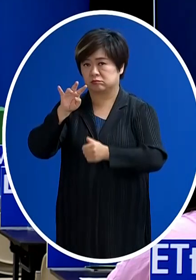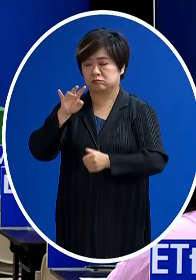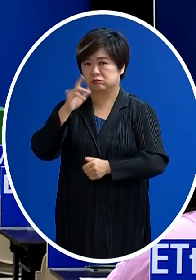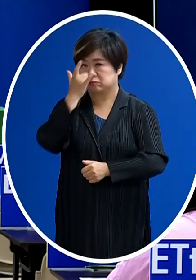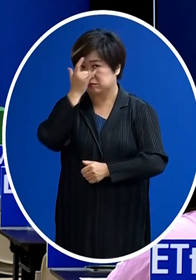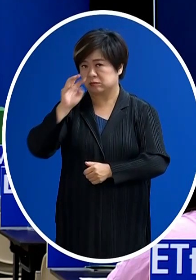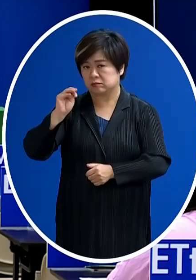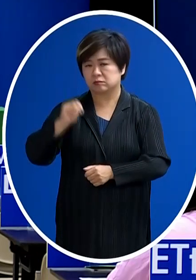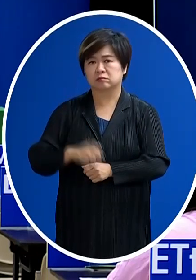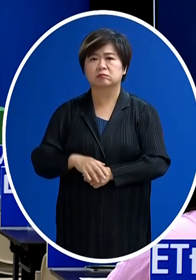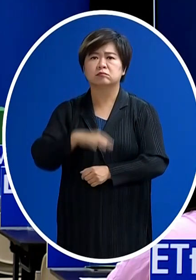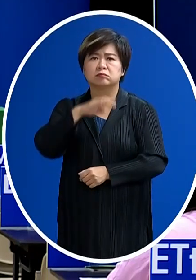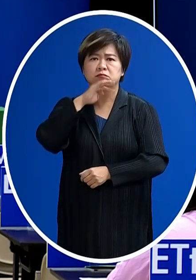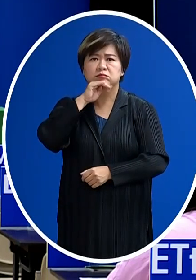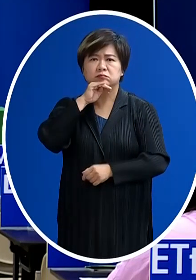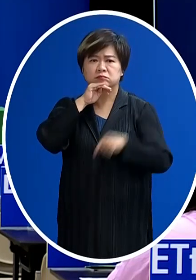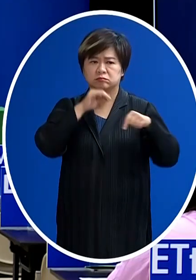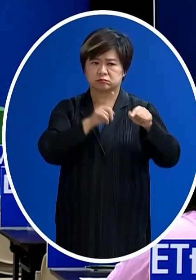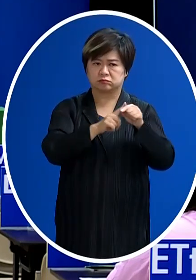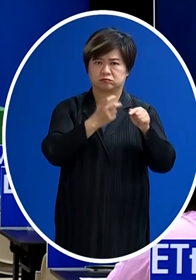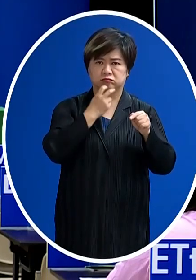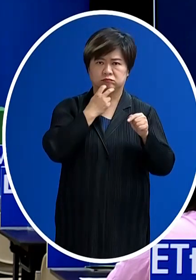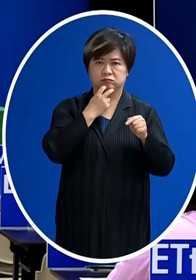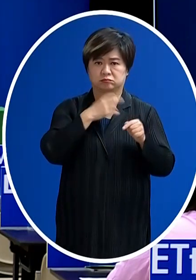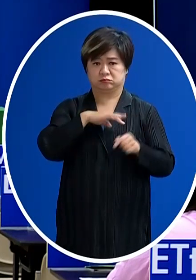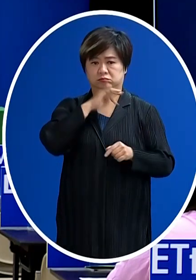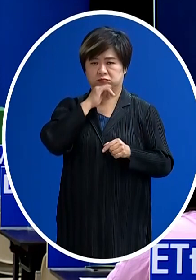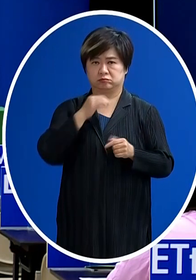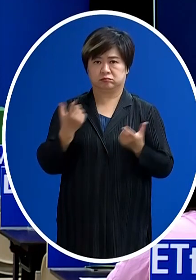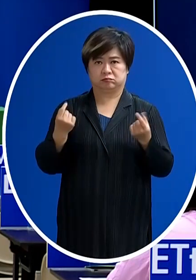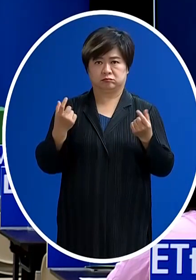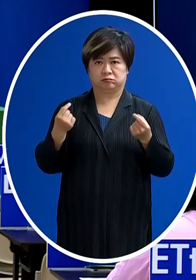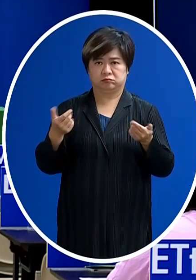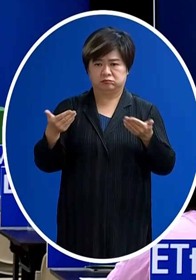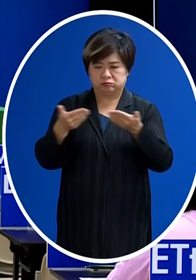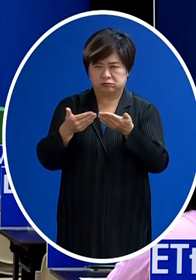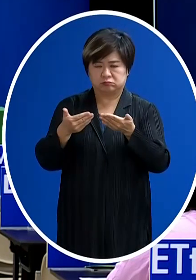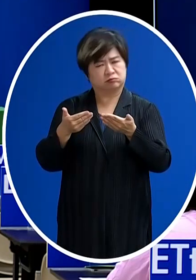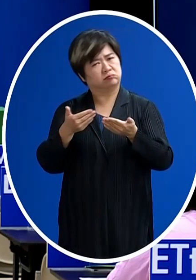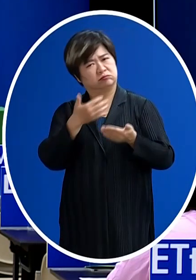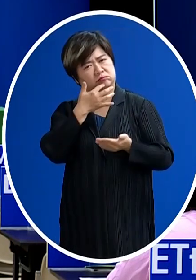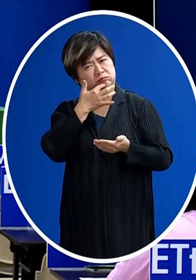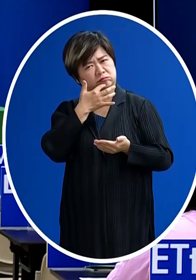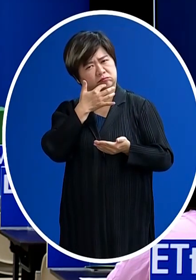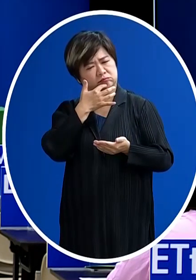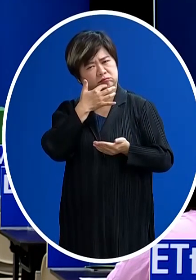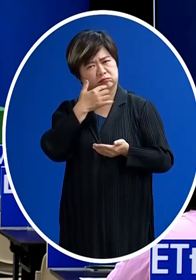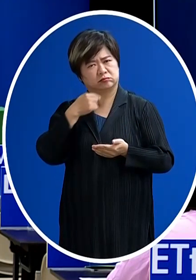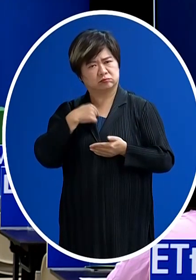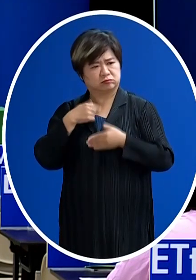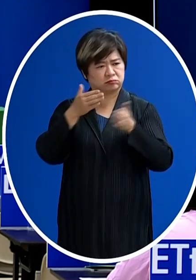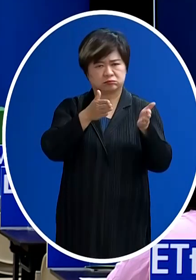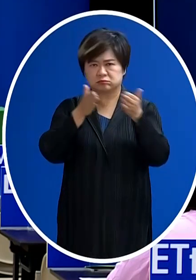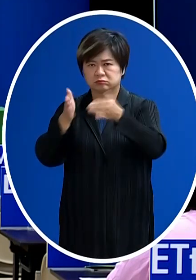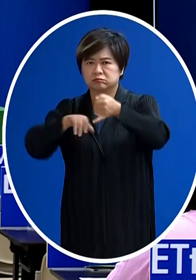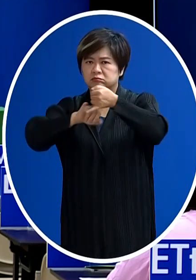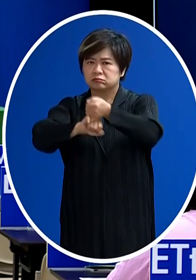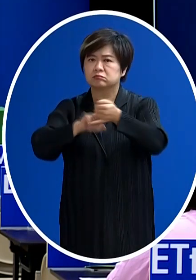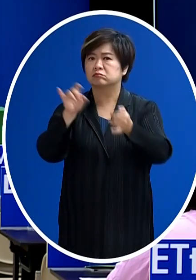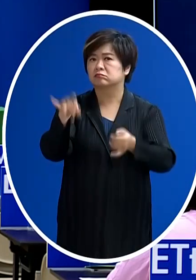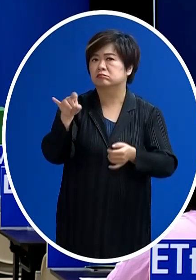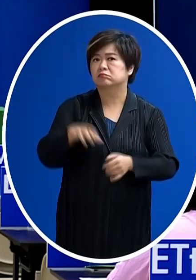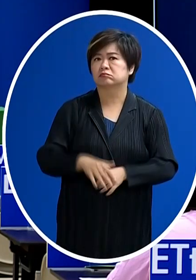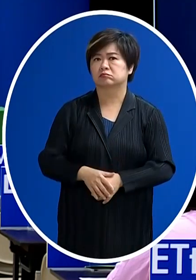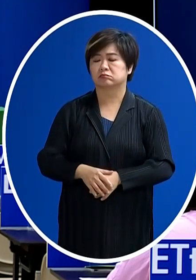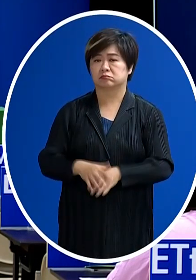尴尬的是开放的年龄是跟中央的是一样的，让民众觉得有点无所适从，不知道是要去哪一个平台预约，那会